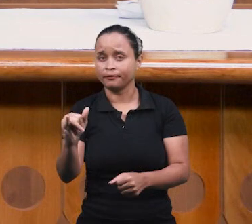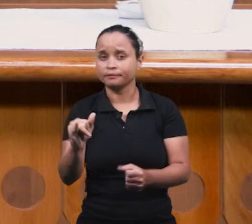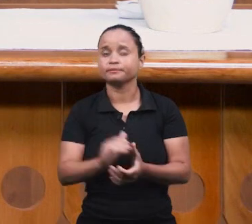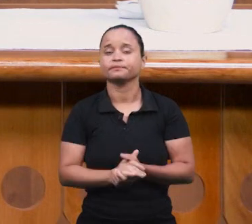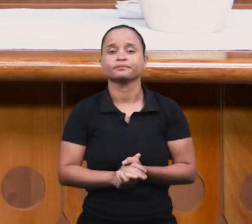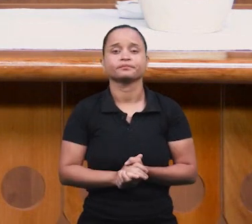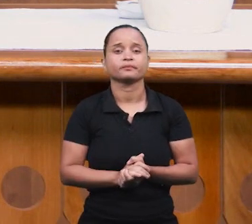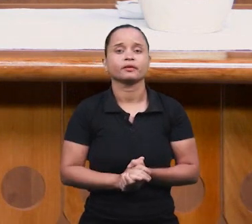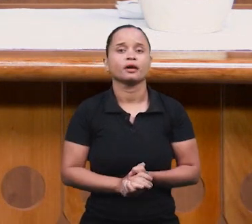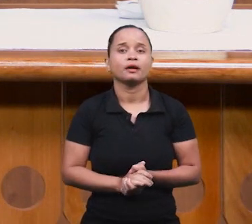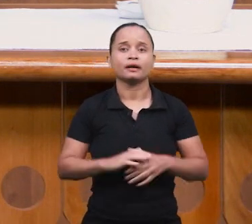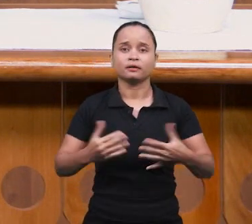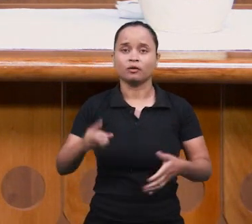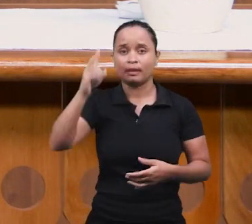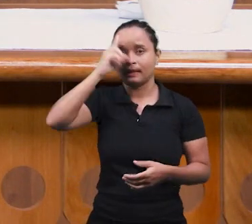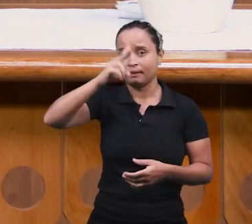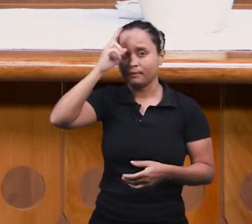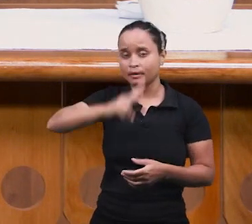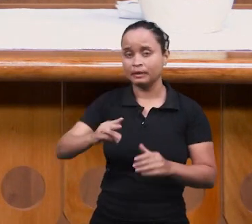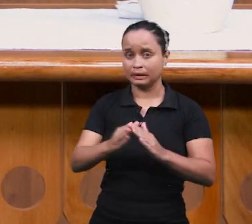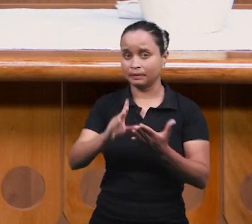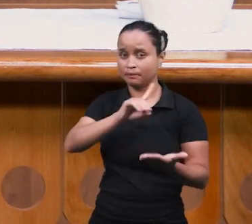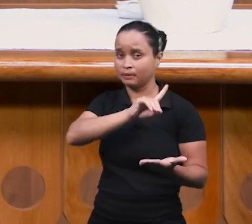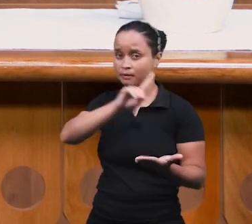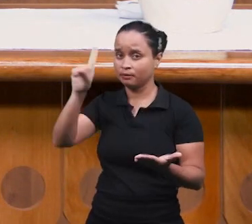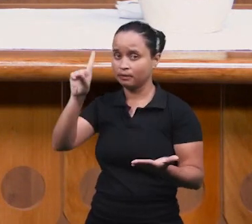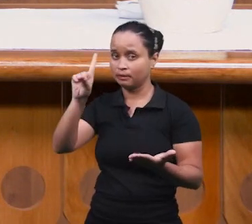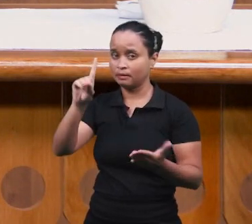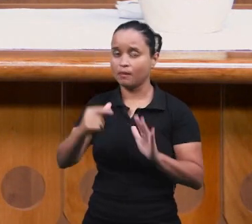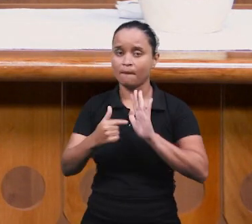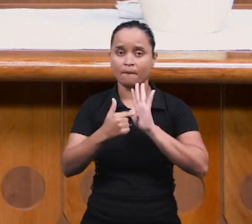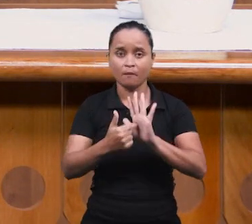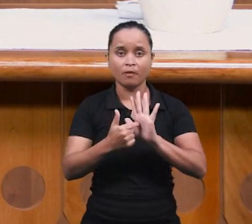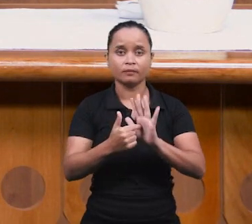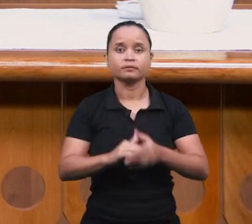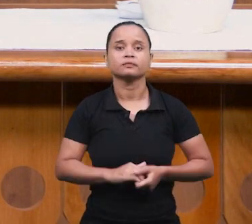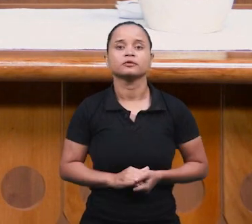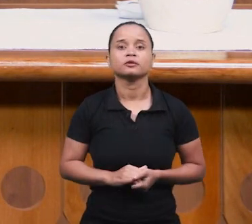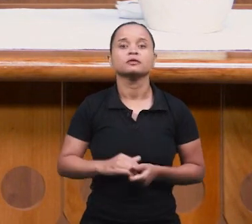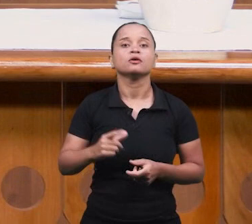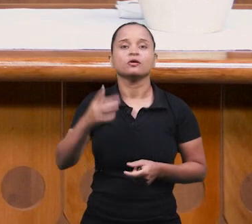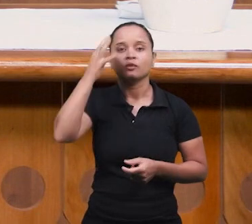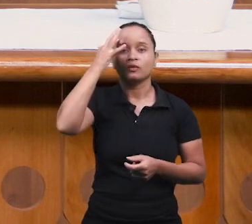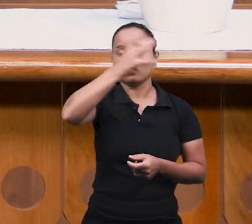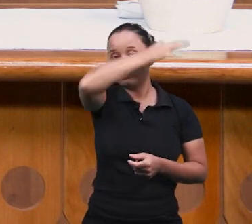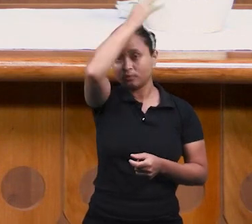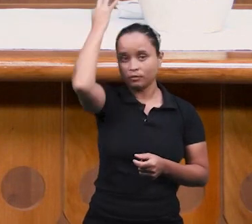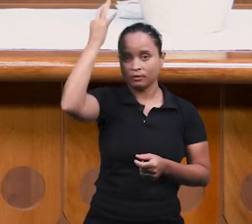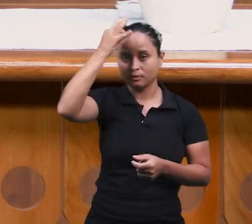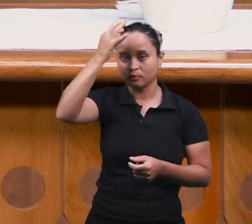Il allait mourir. Nous nous rappelons que la parole dit à propos que